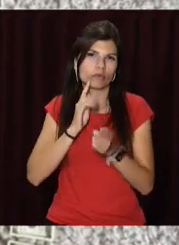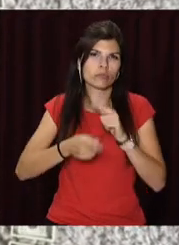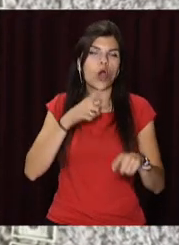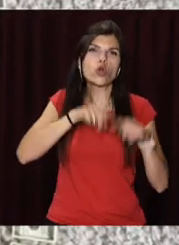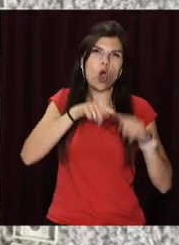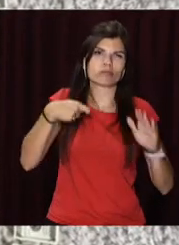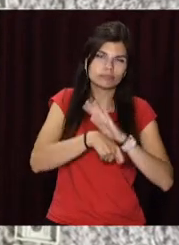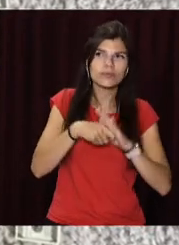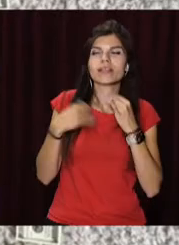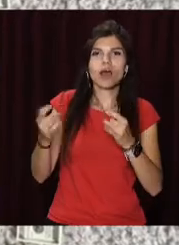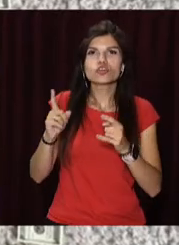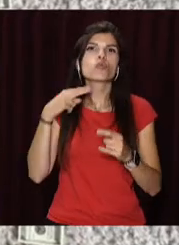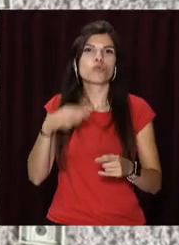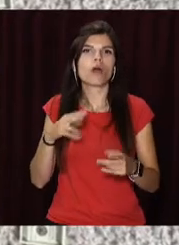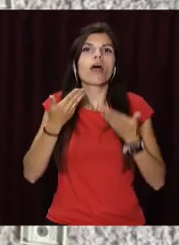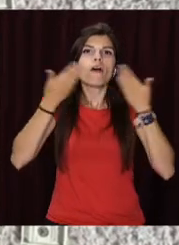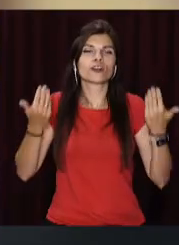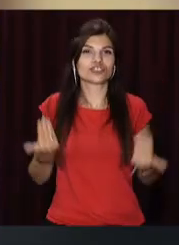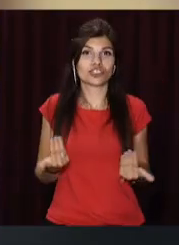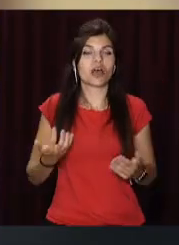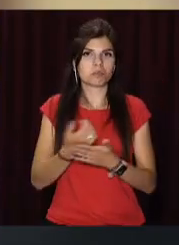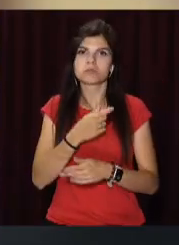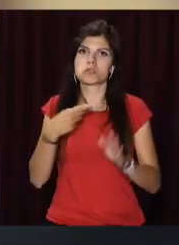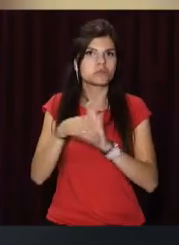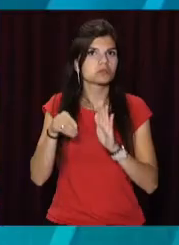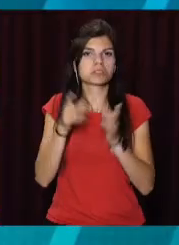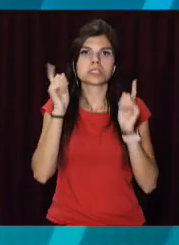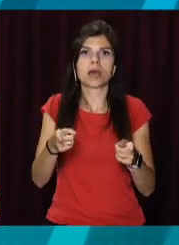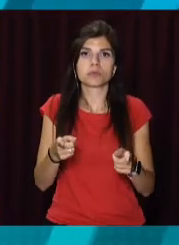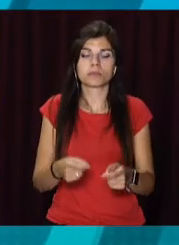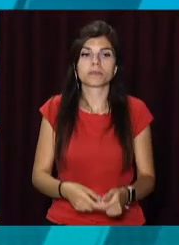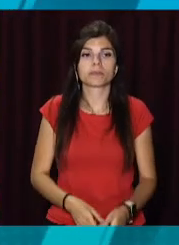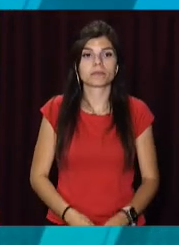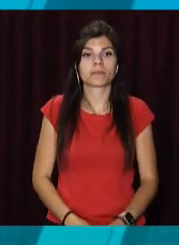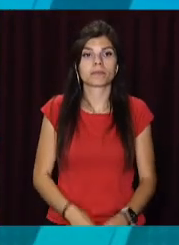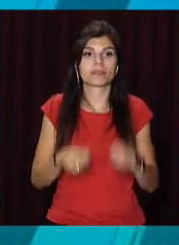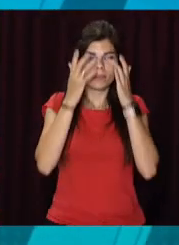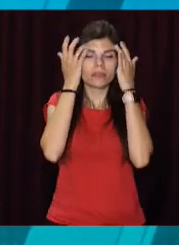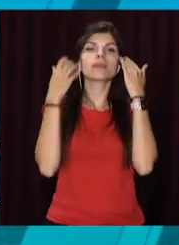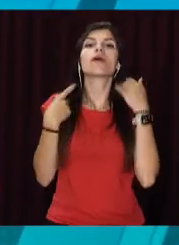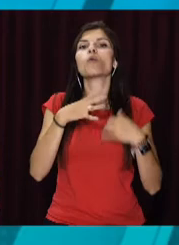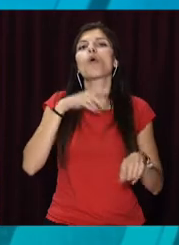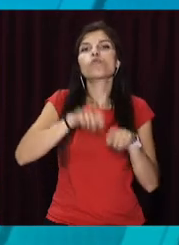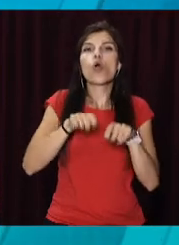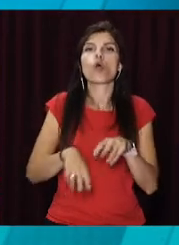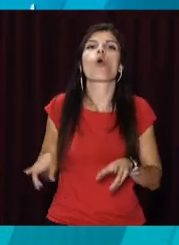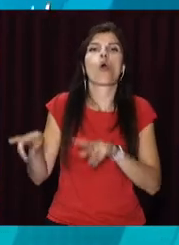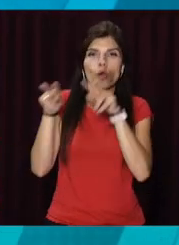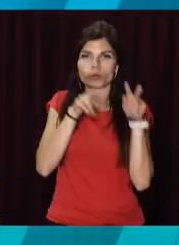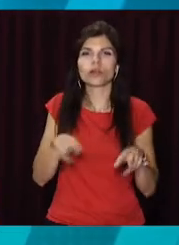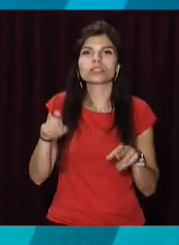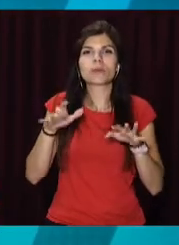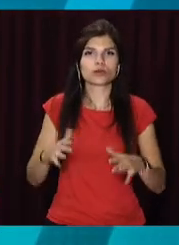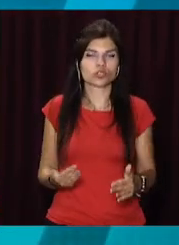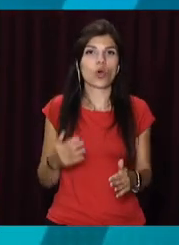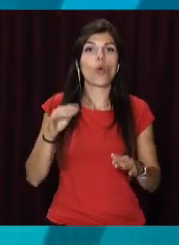установи, які, ймовірно, причетні до злочинних дій. Під час проведення 12 санкціонованих обшуків за місцями проживання